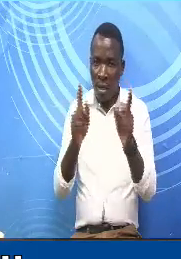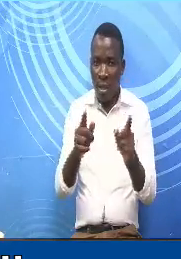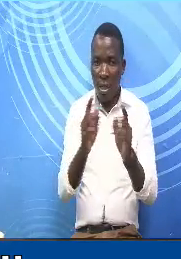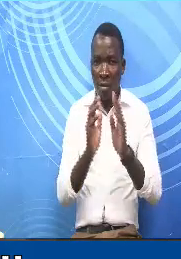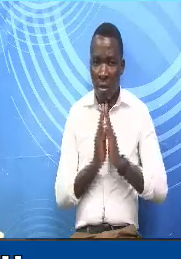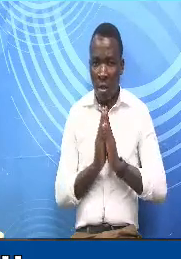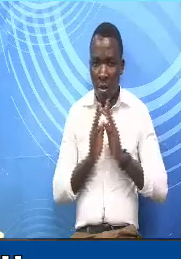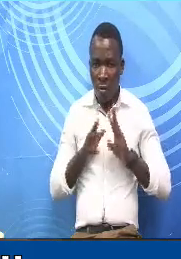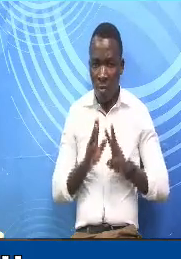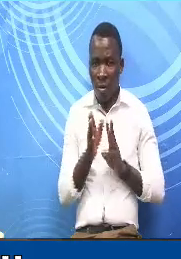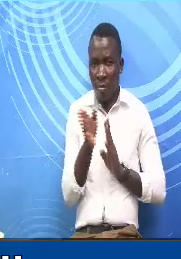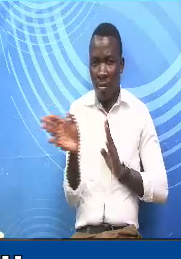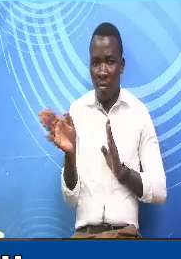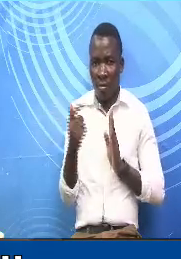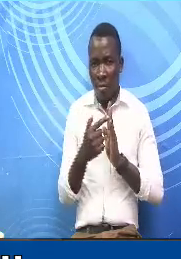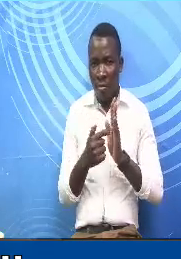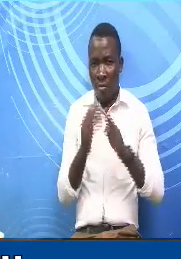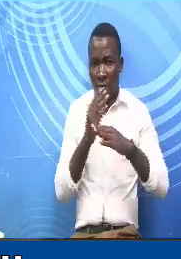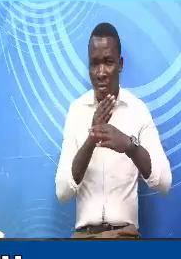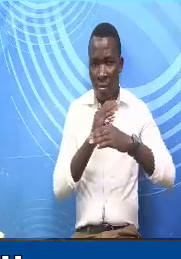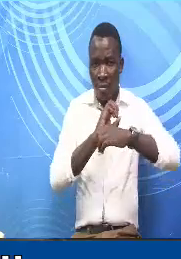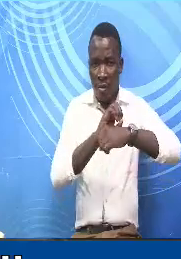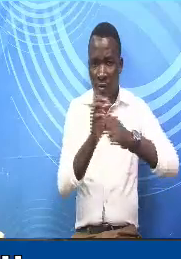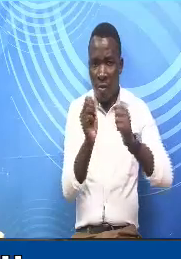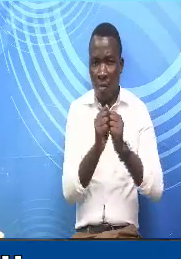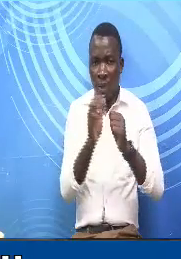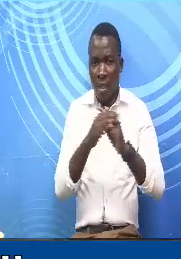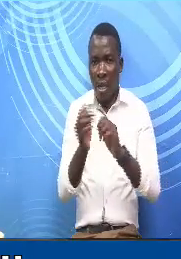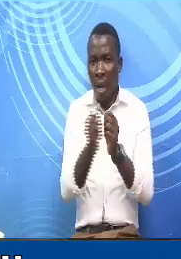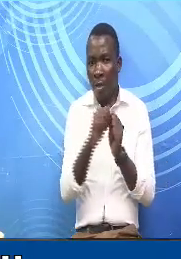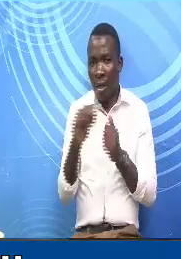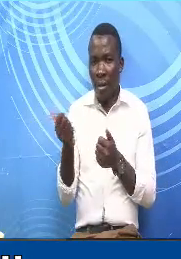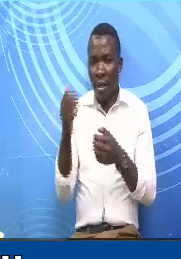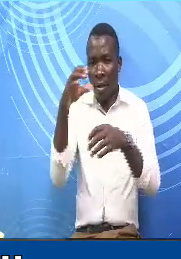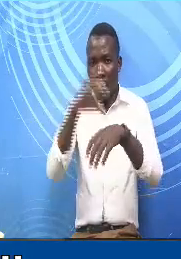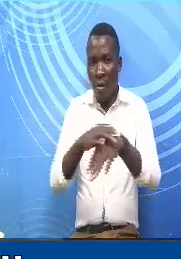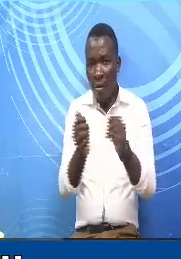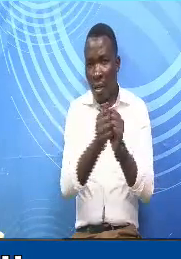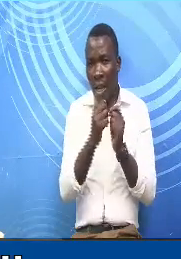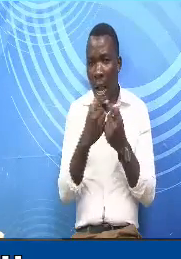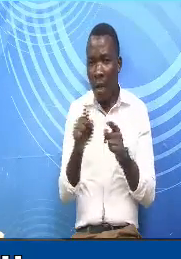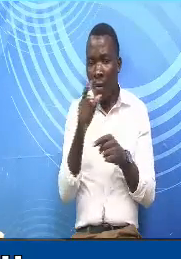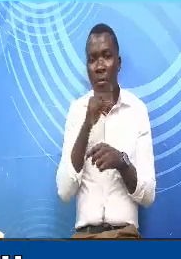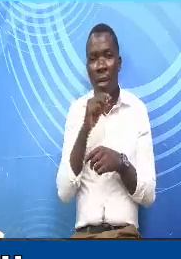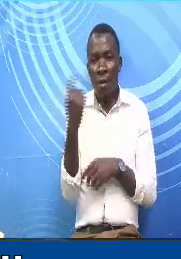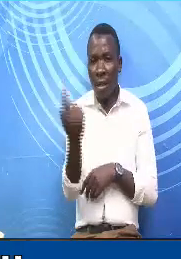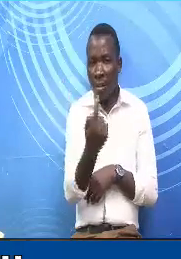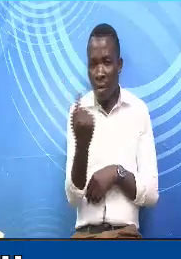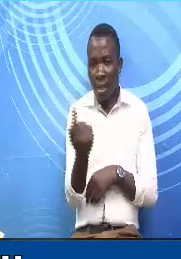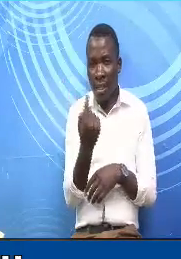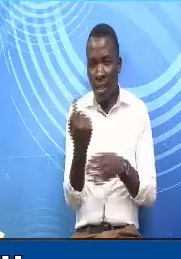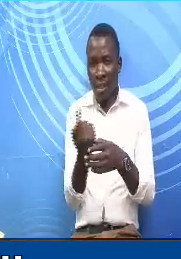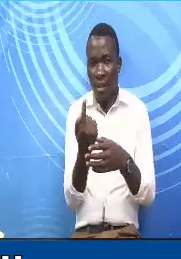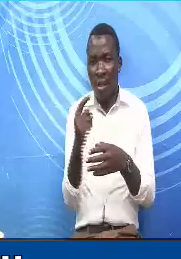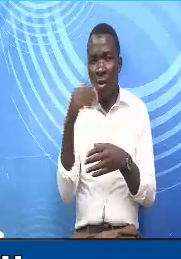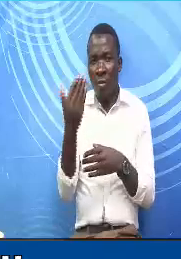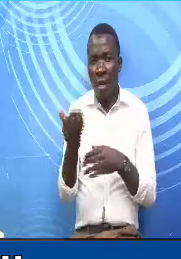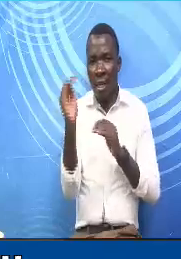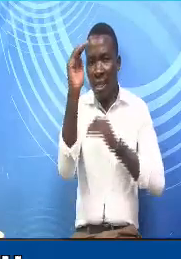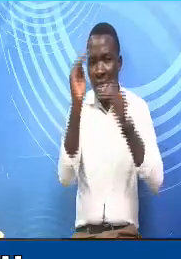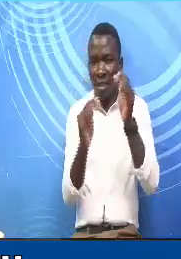butemewe aha ngo kimwe n'abandi baje kubavumbura ariko ngo arahe wenyine yiherereye Ibi ngo byaje gutuma inzego